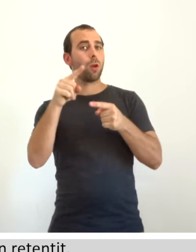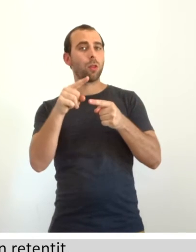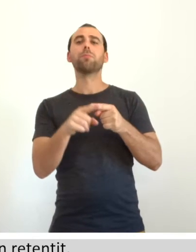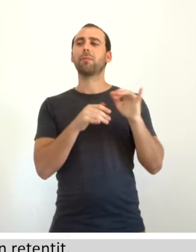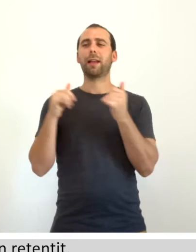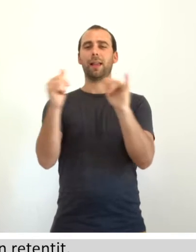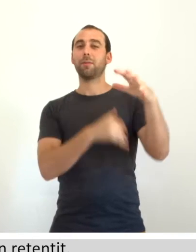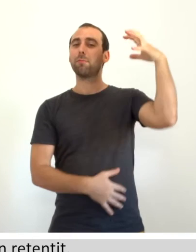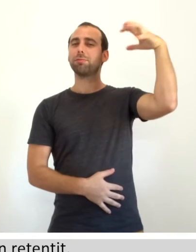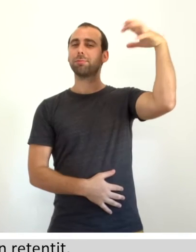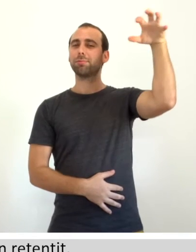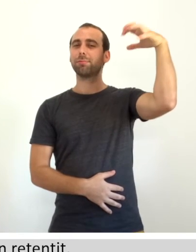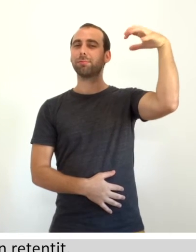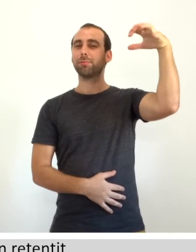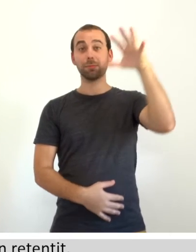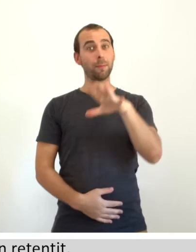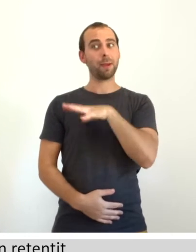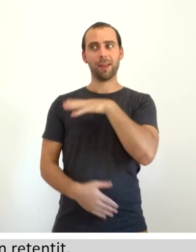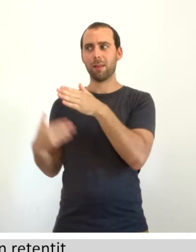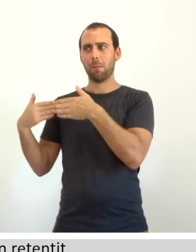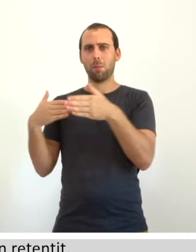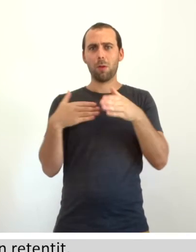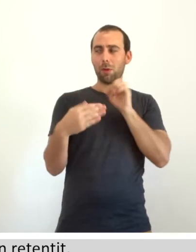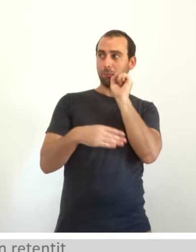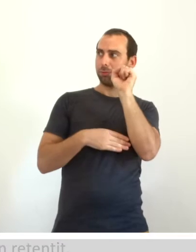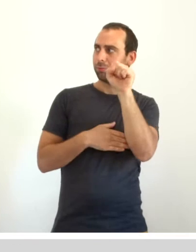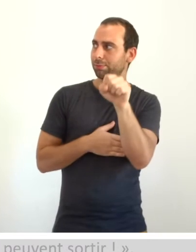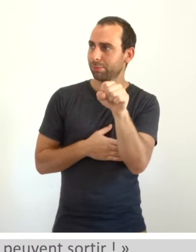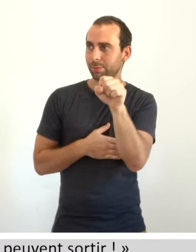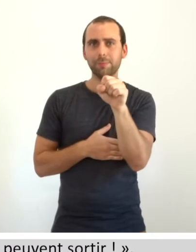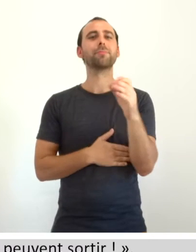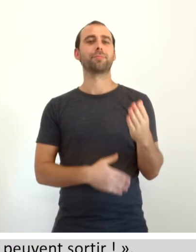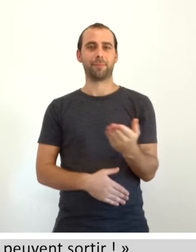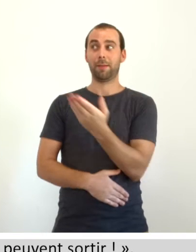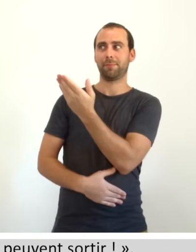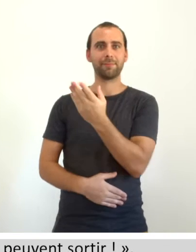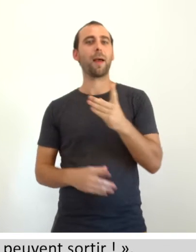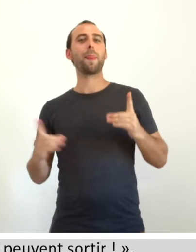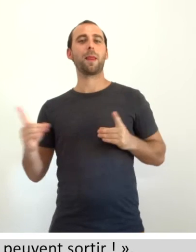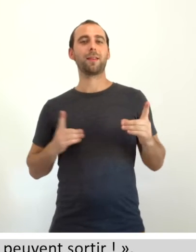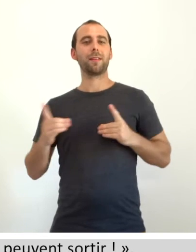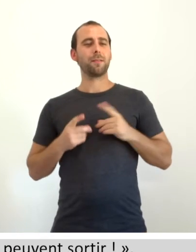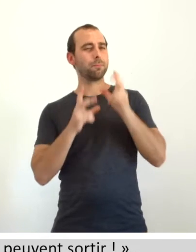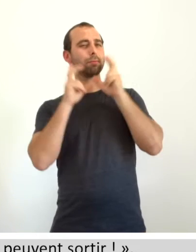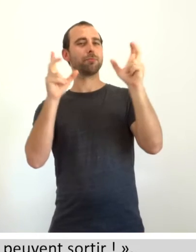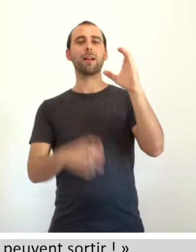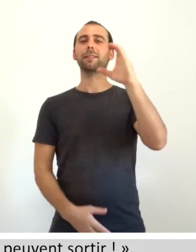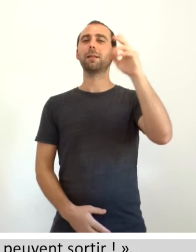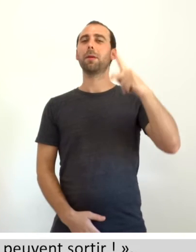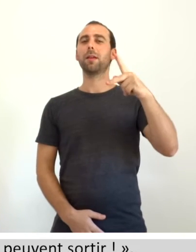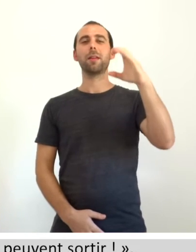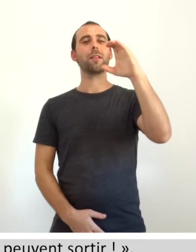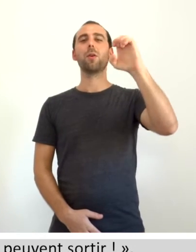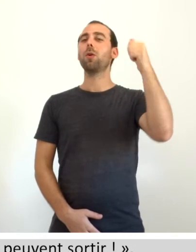9h30. La sonnerie de la récréation retentit. Les maîtresses sortent la tête de leur salle de classe et la directrice s'écrie.